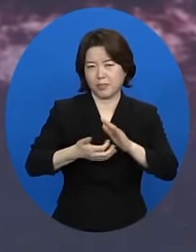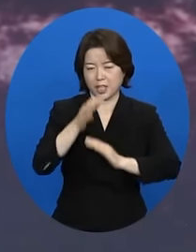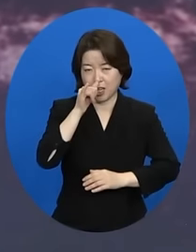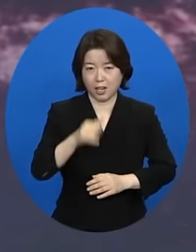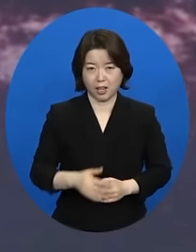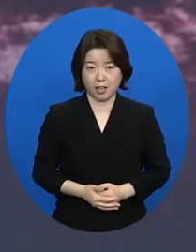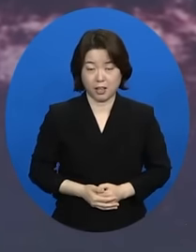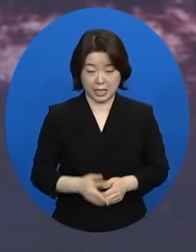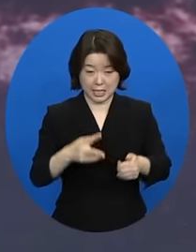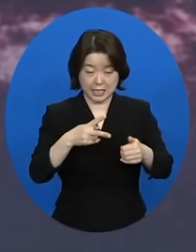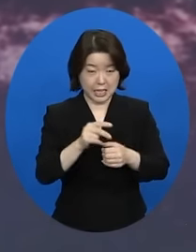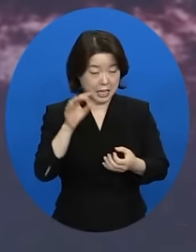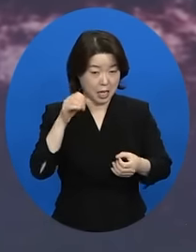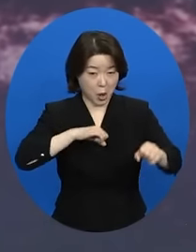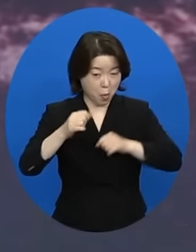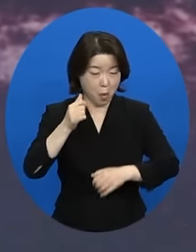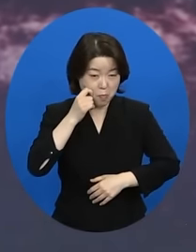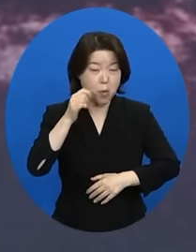수 없을 그때에